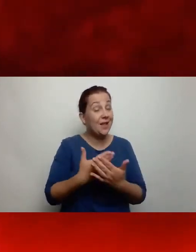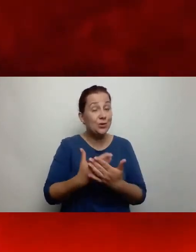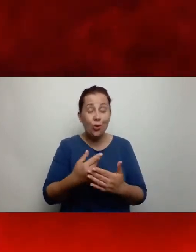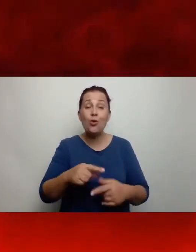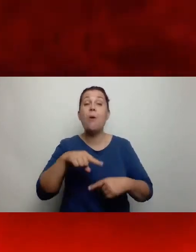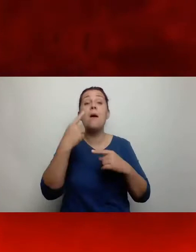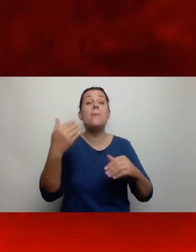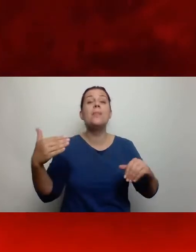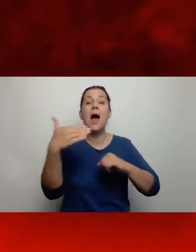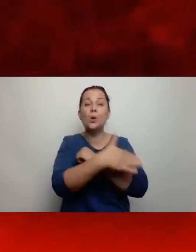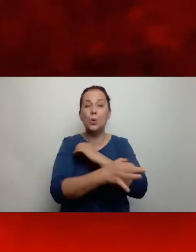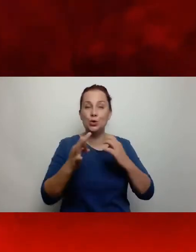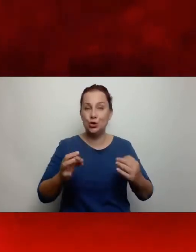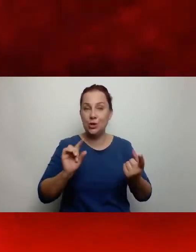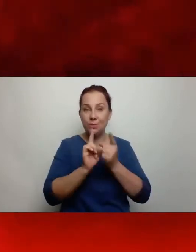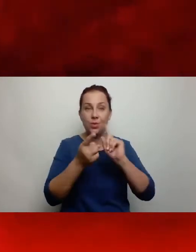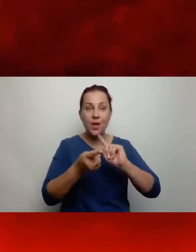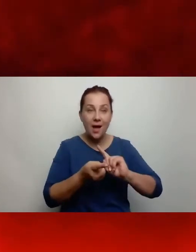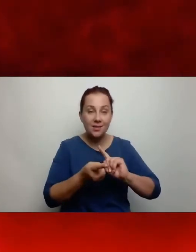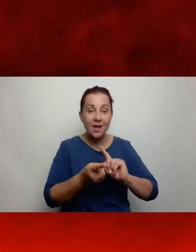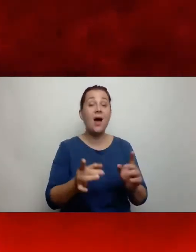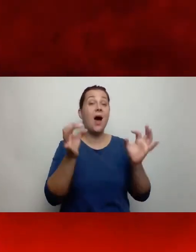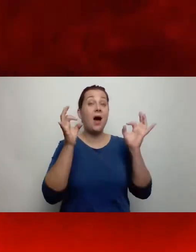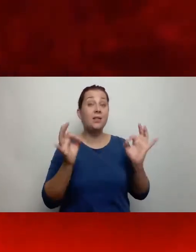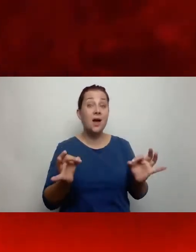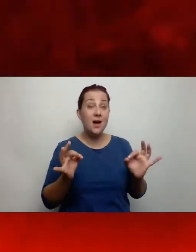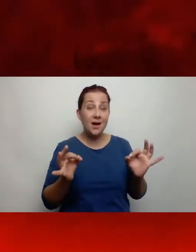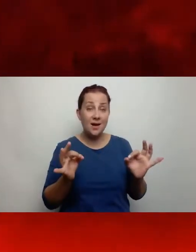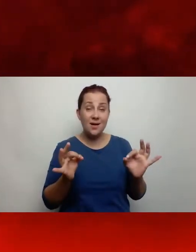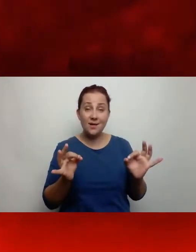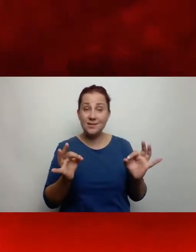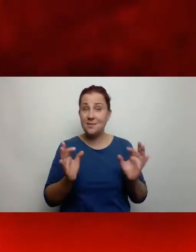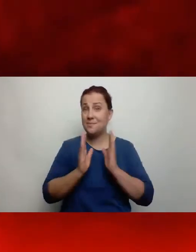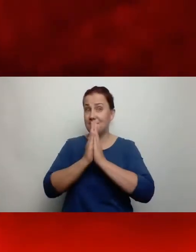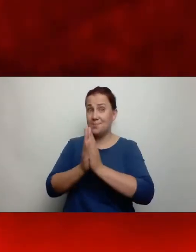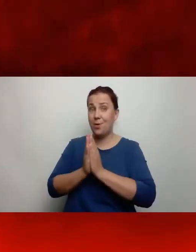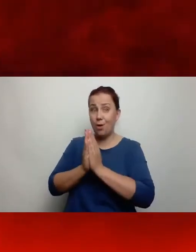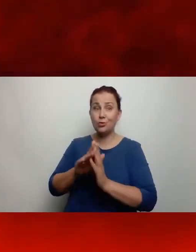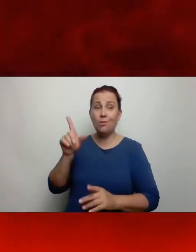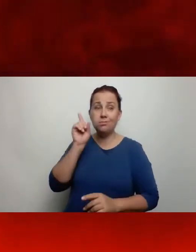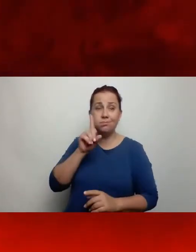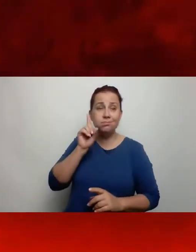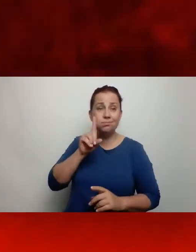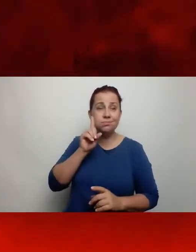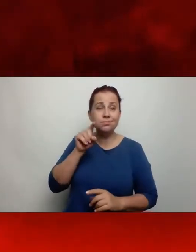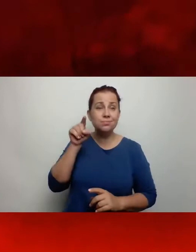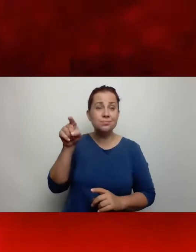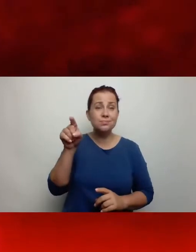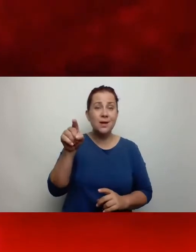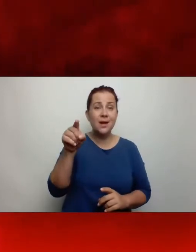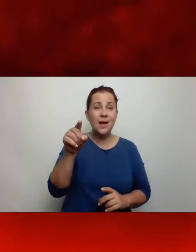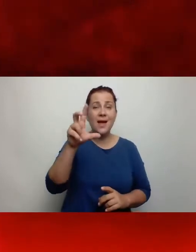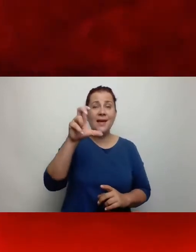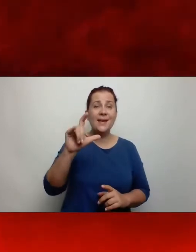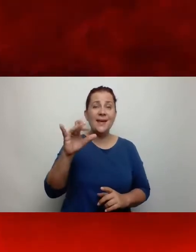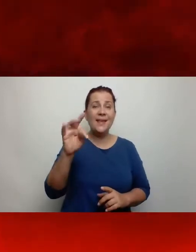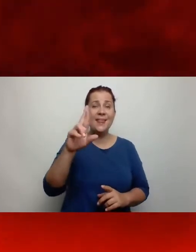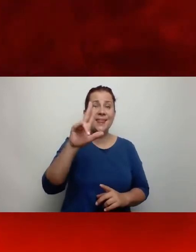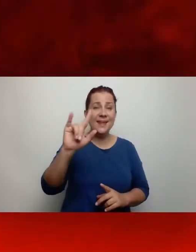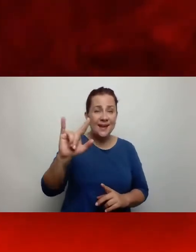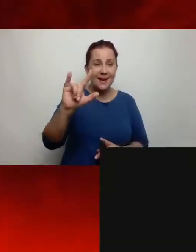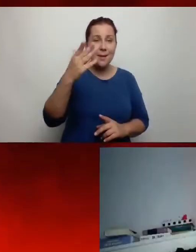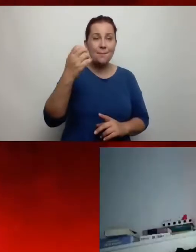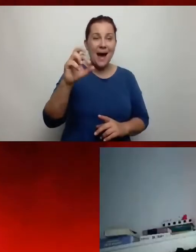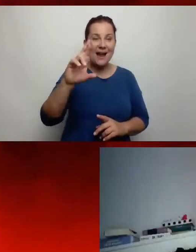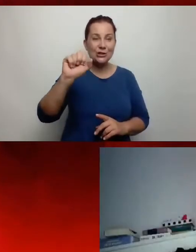tej audycji. A tymczasem prosiłabym pana Marcina Chytrego, który właśnie, jak